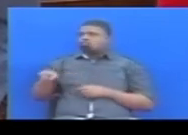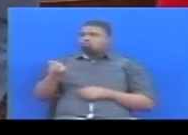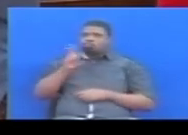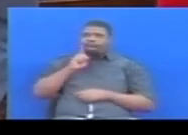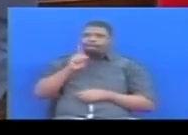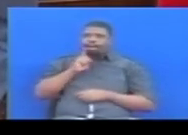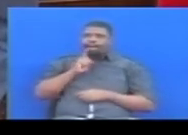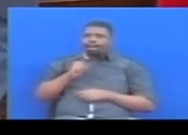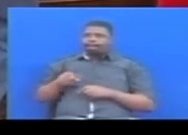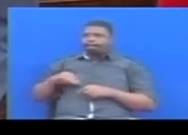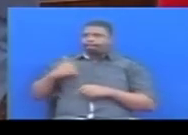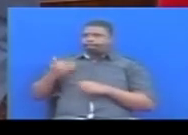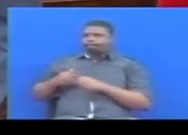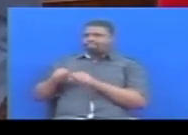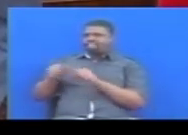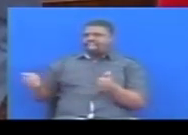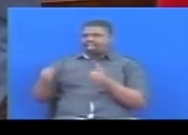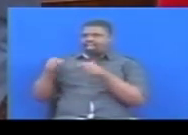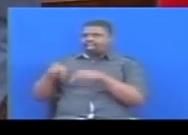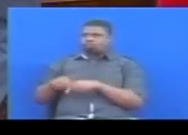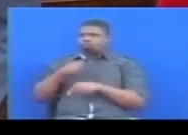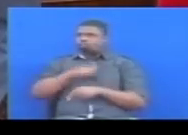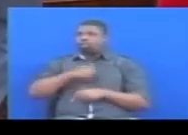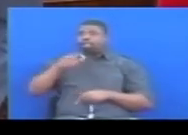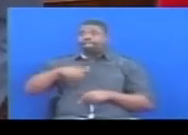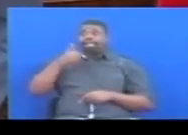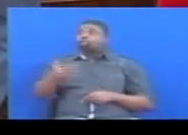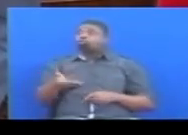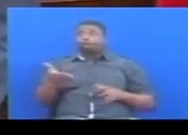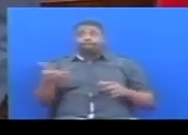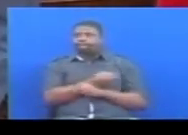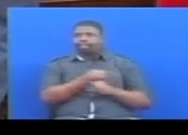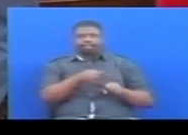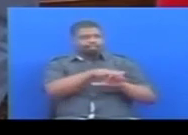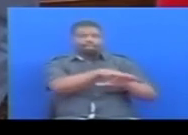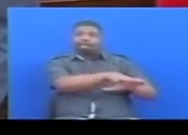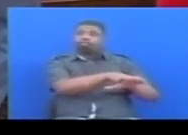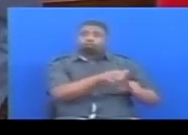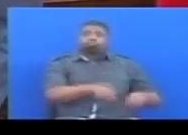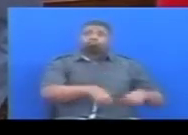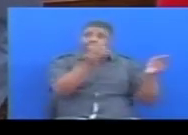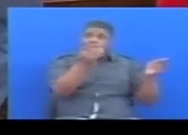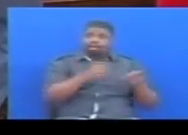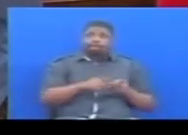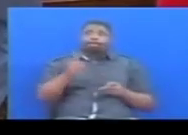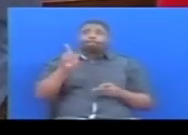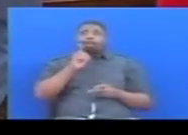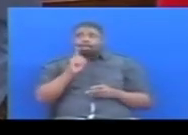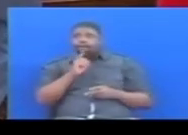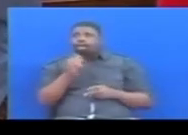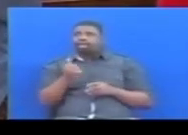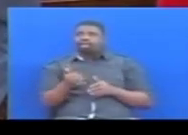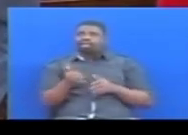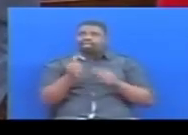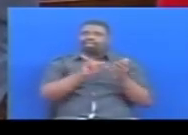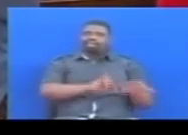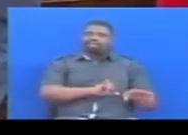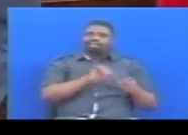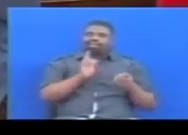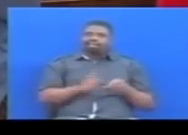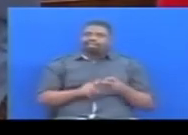hata huyo mama mjane tunayemhurumia leo, kesho hatapata samaki wa kuuza. Hata mama mjane, mama yatima, mtoto